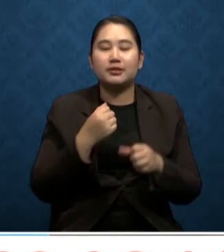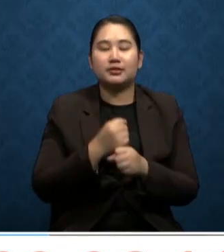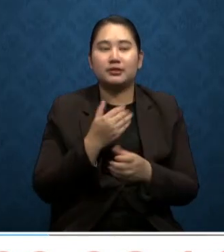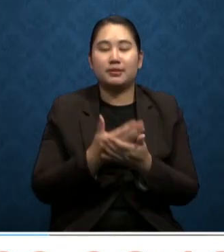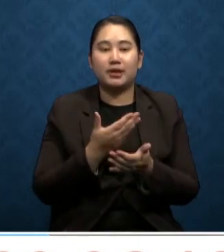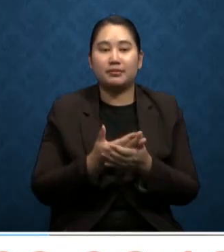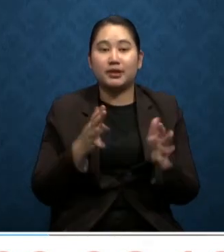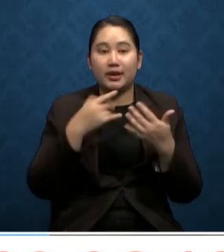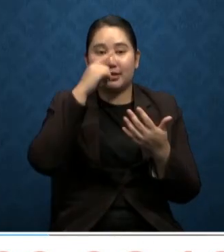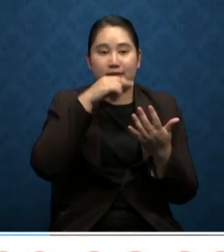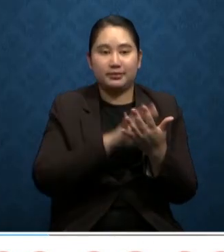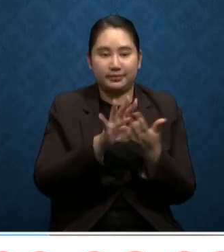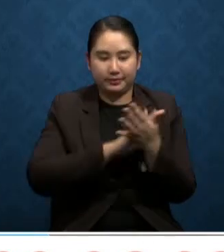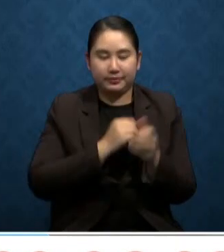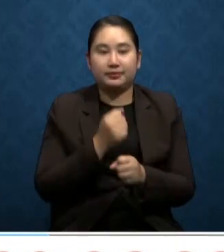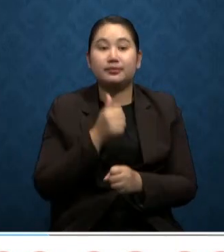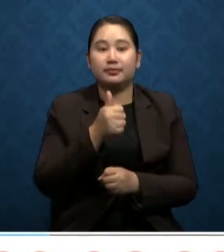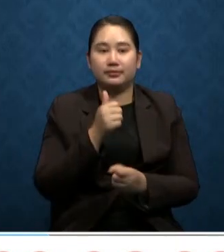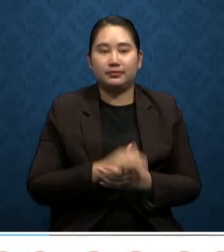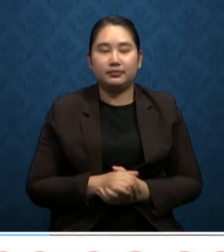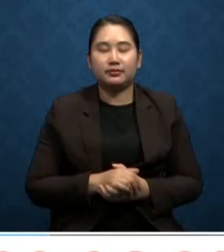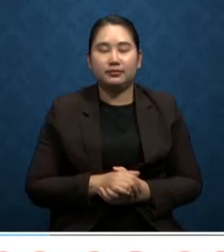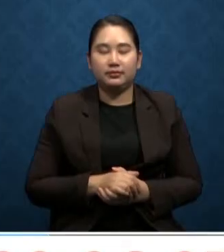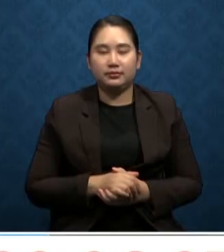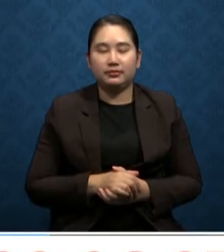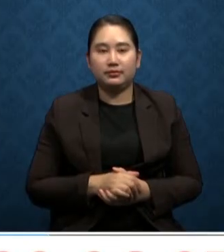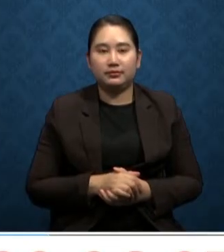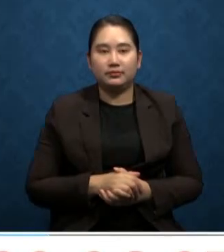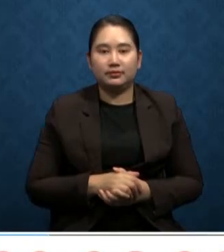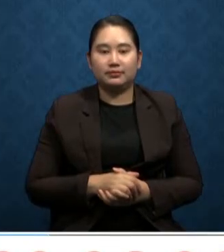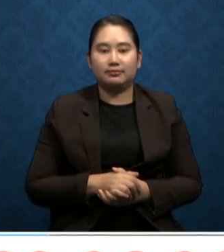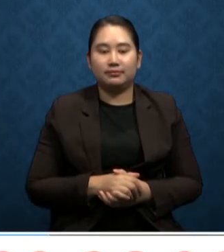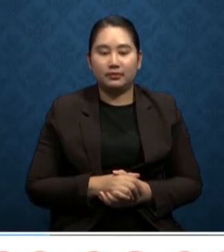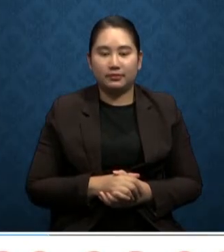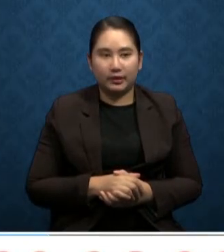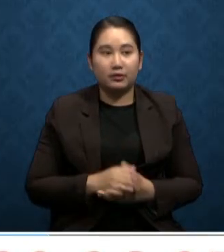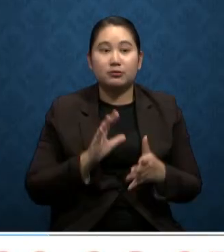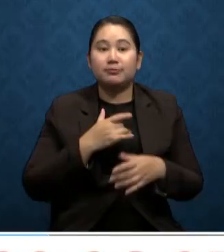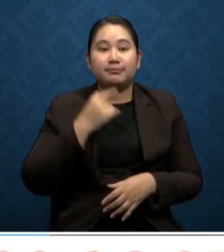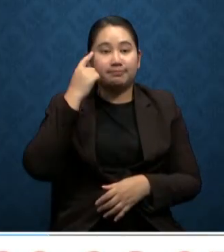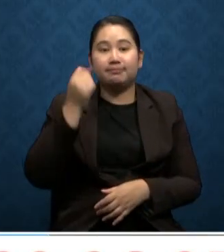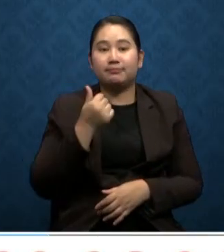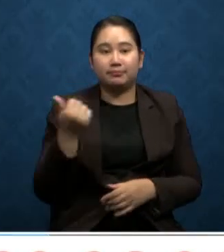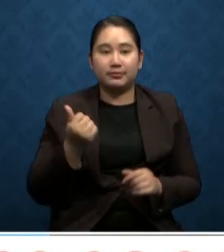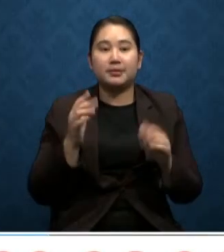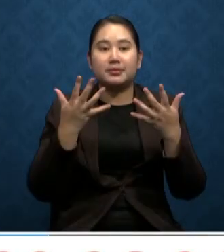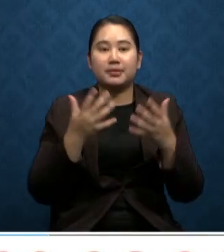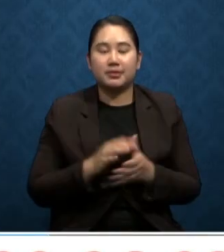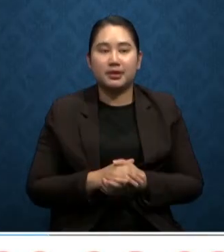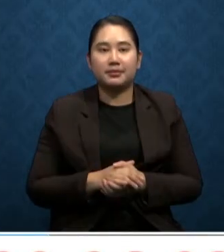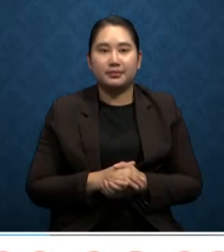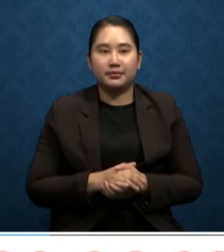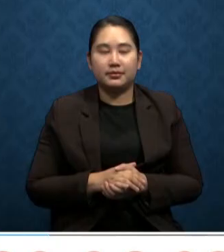กับประเทศอย่างมากในอนาคตท่านประธานครับผมคงไม่มีประเด็นอื่นใดที่จะขัด